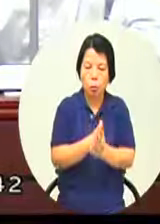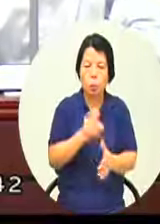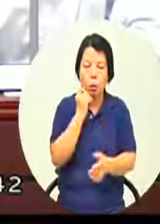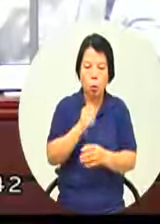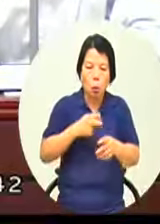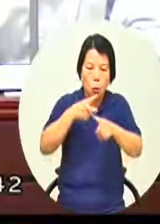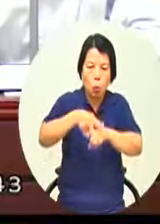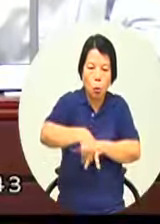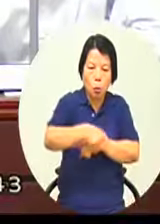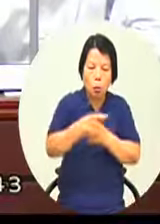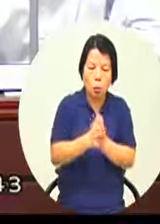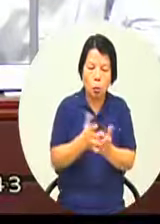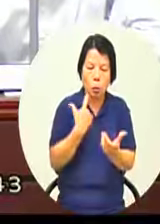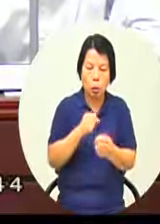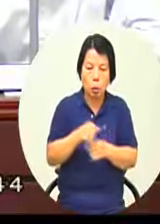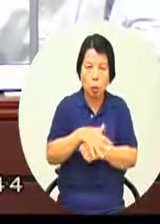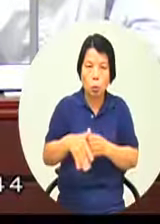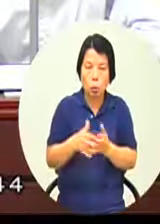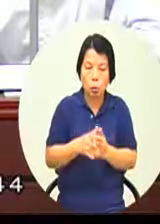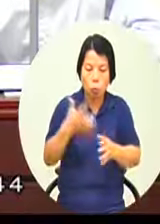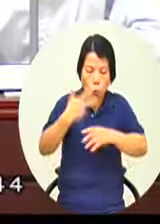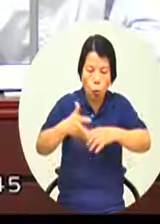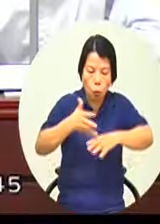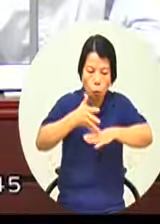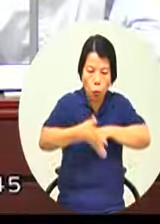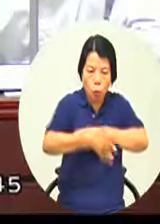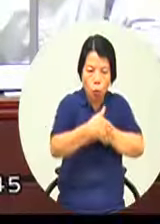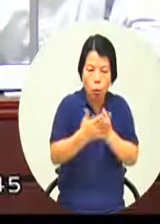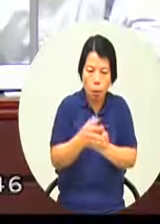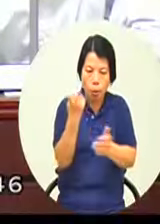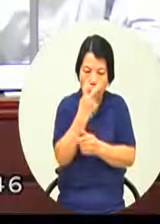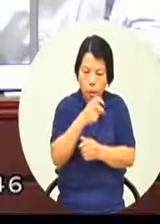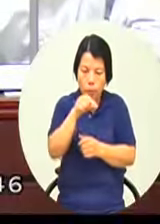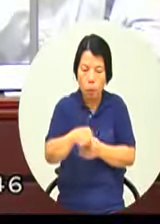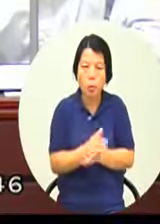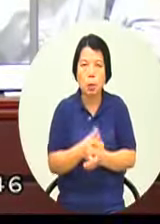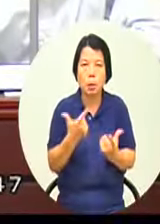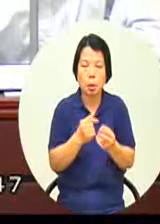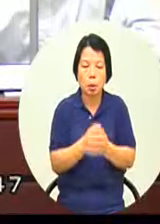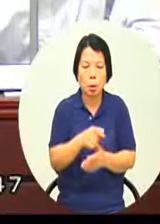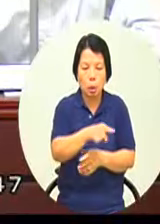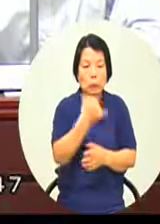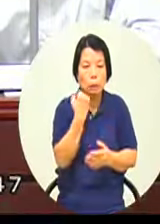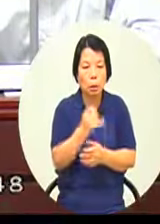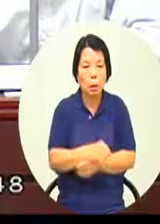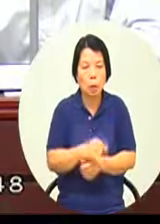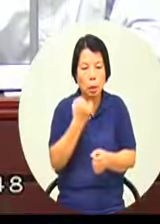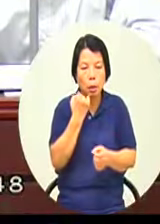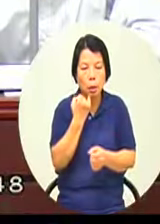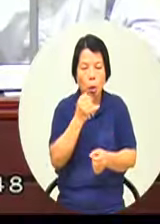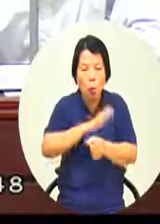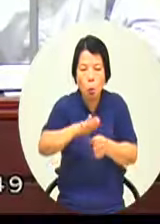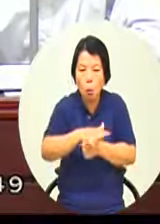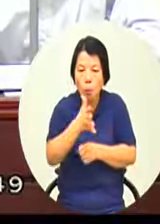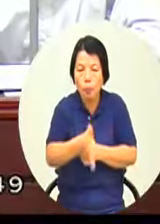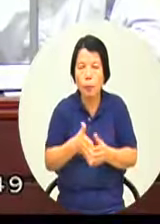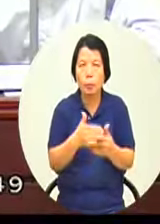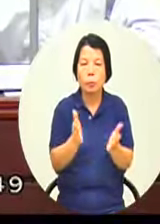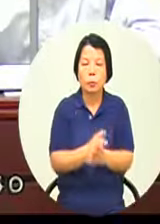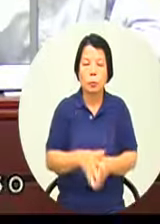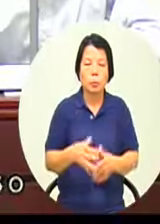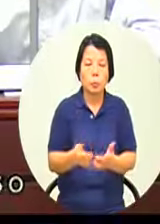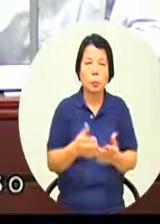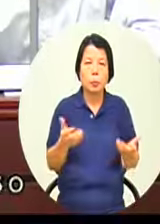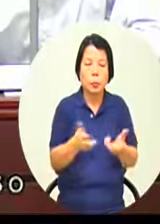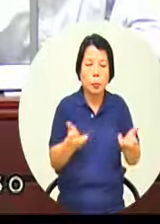区去排放一些系统的排水的话，必须要去检讨那个区域的负荷到底够不够。所以我们这个案子也是争取营建署明年